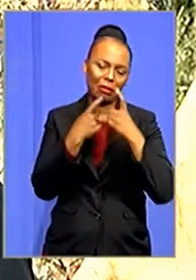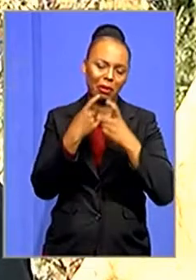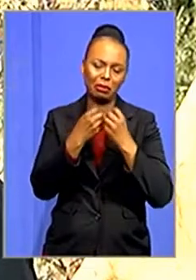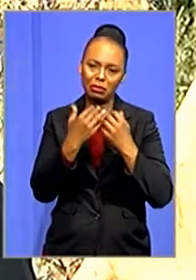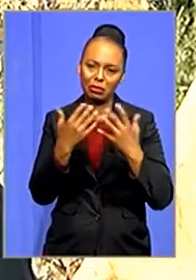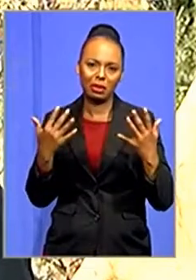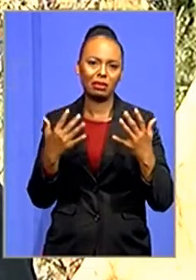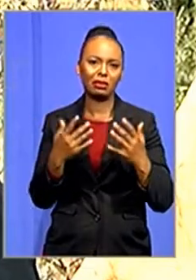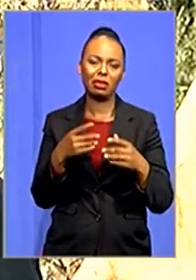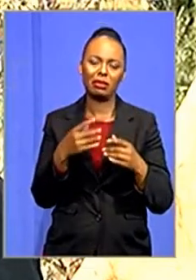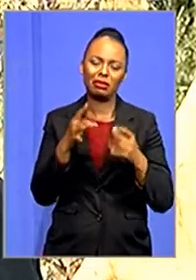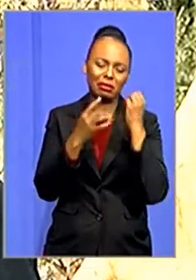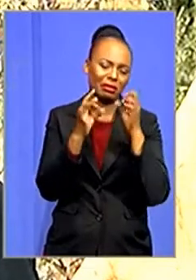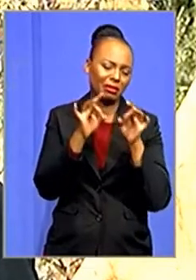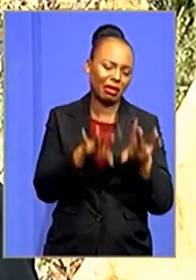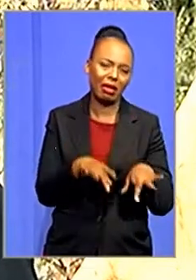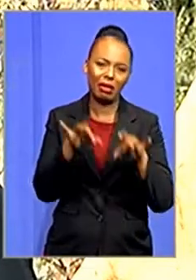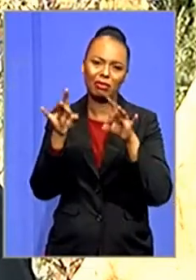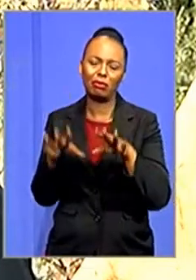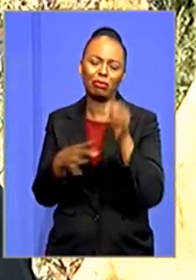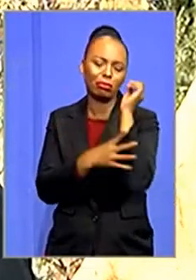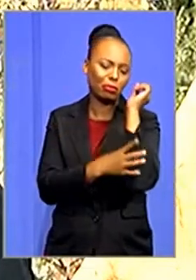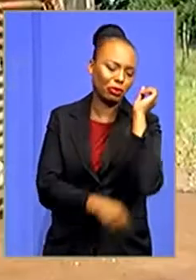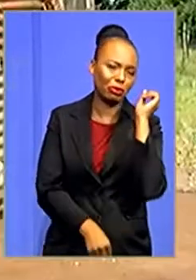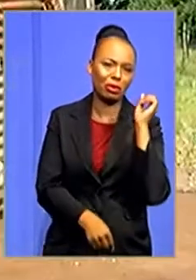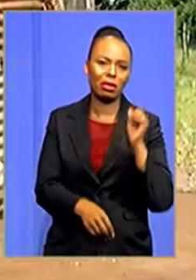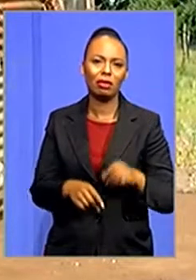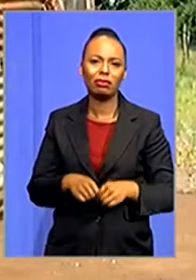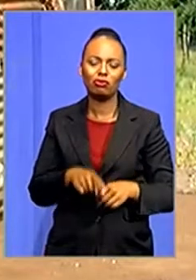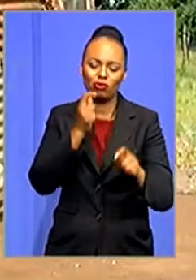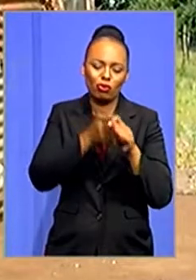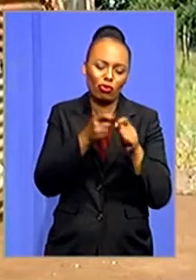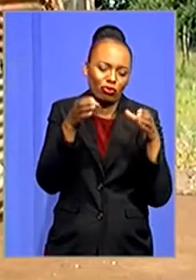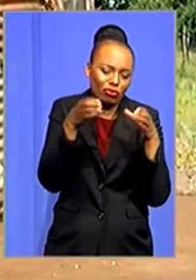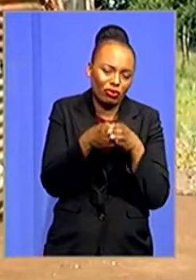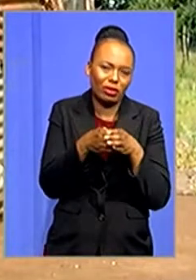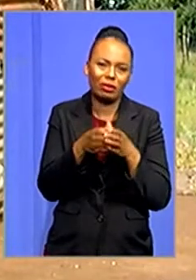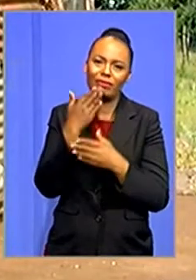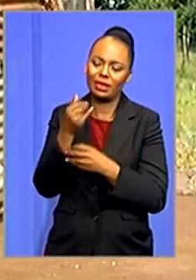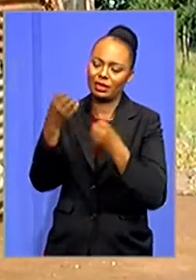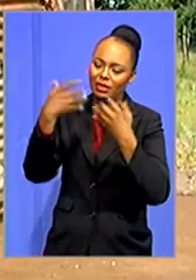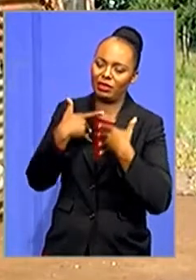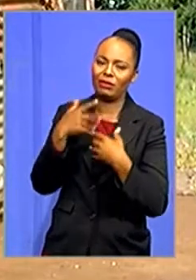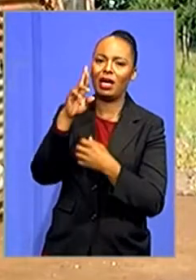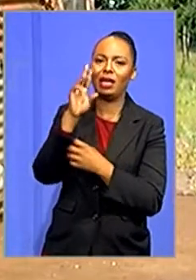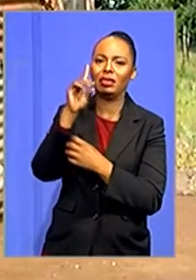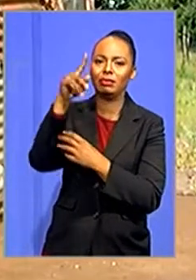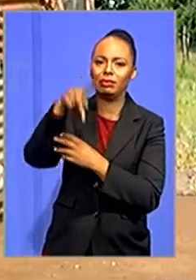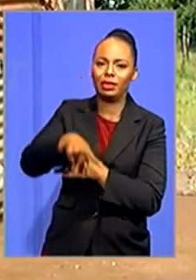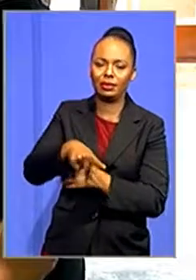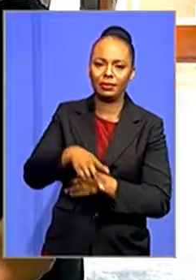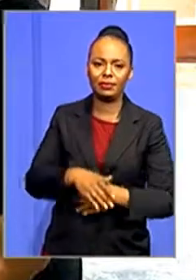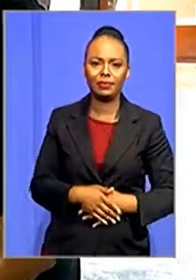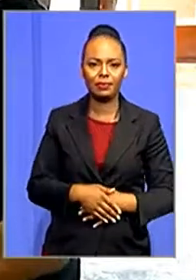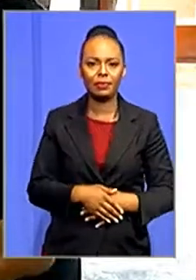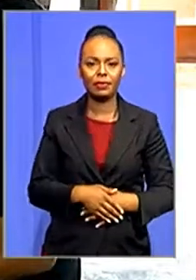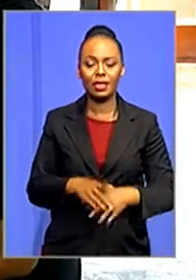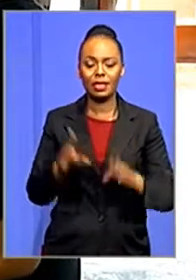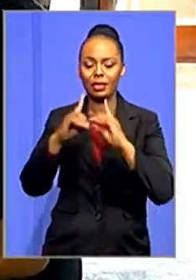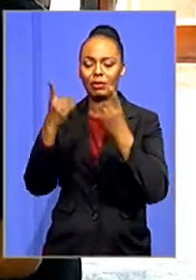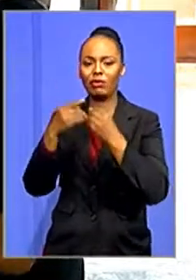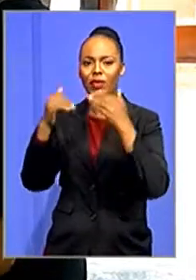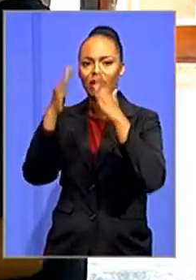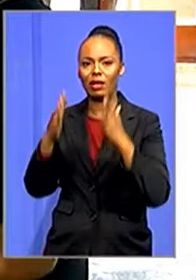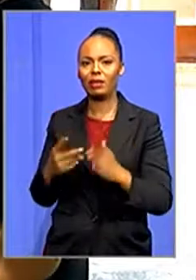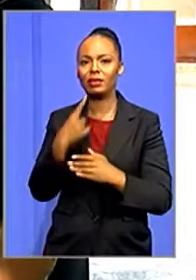mannyane. Re batla di RDP. Lefapha la Matlo mo porofenseng le amogetse fa le latlhegetswe ke madi a go